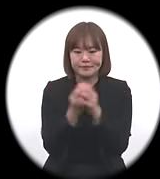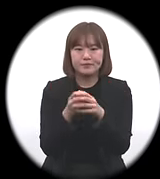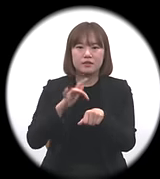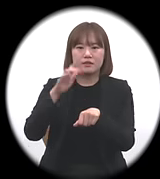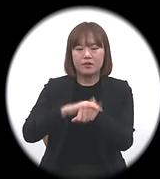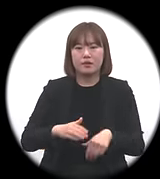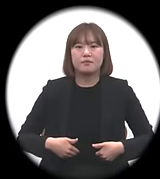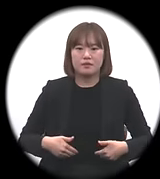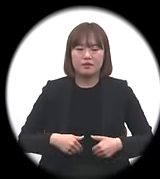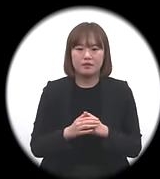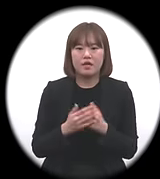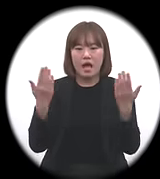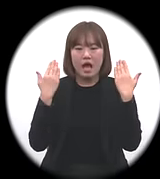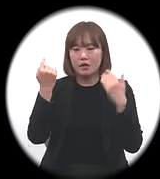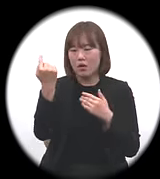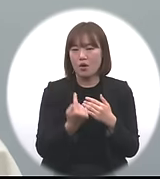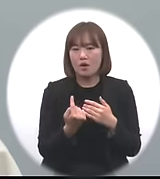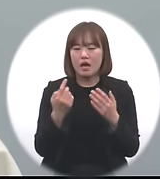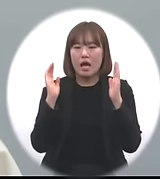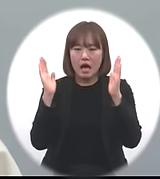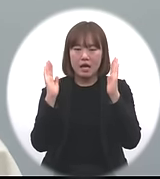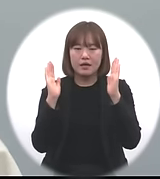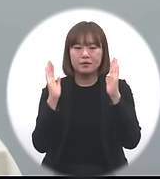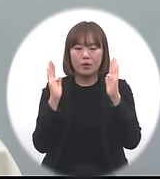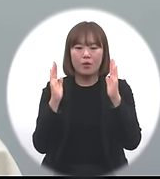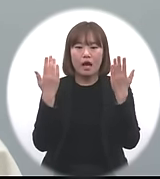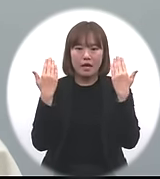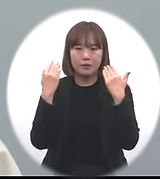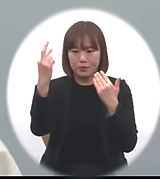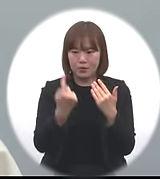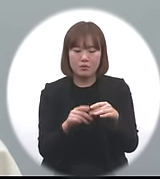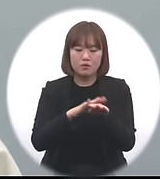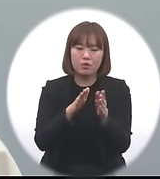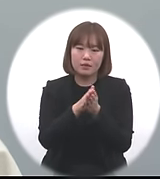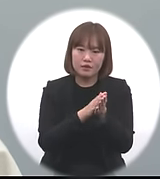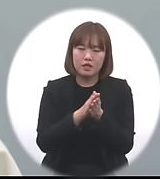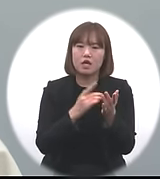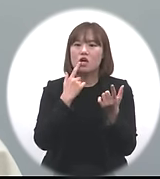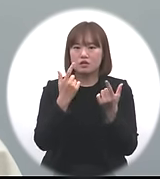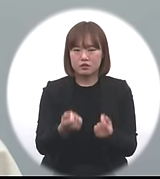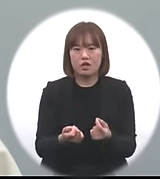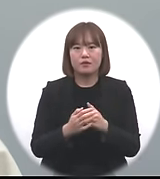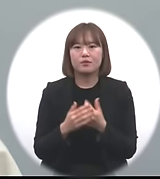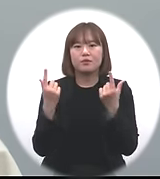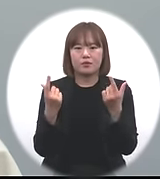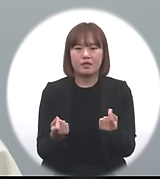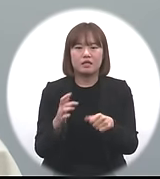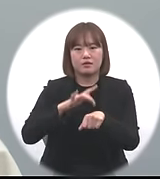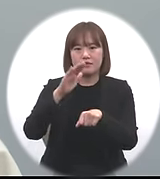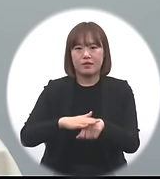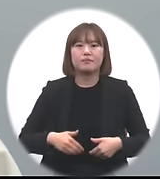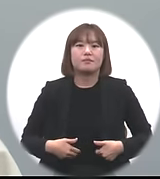완전히 습관화가 돼 있어야 되는 거죠. 학교에서 돌아오면 손을 씻는 것처럼, 돌아오면 숙제를 하는 것처럼 똑같이 습관화가 돼 있어야